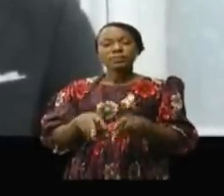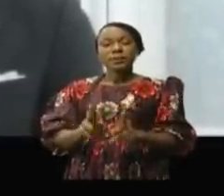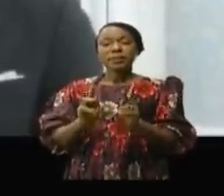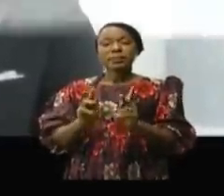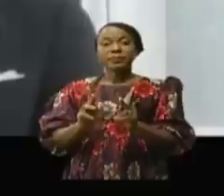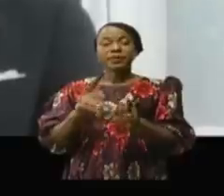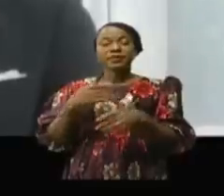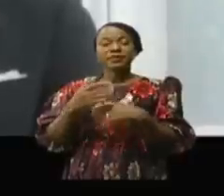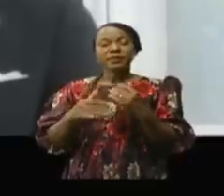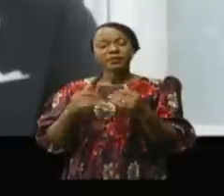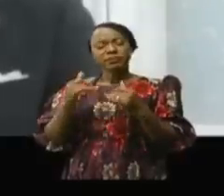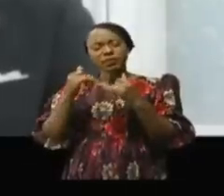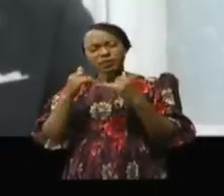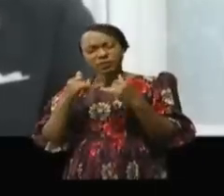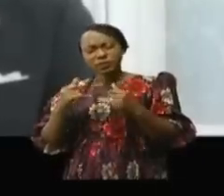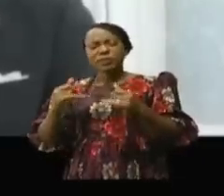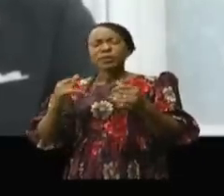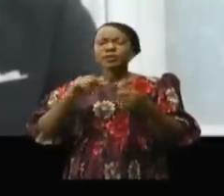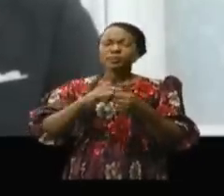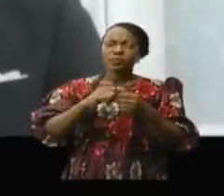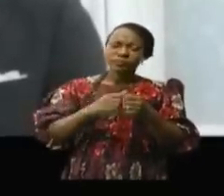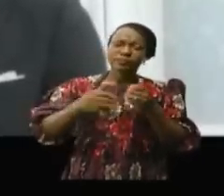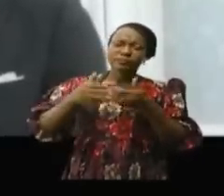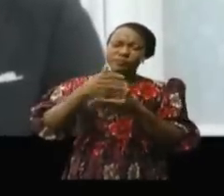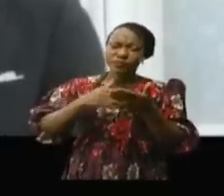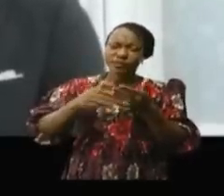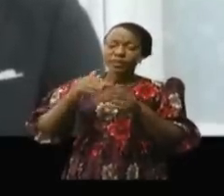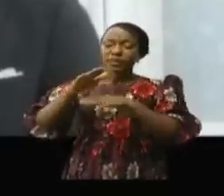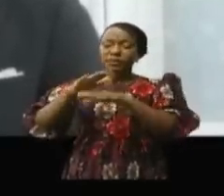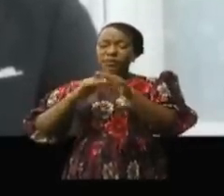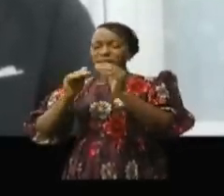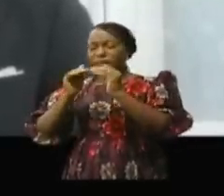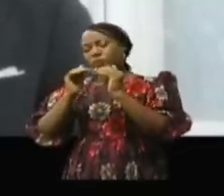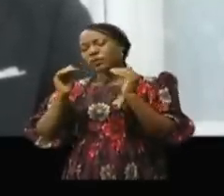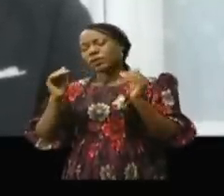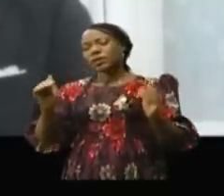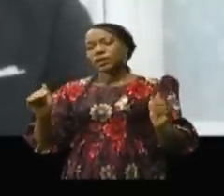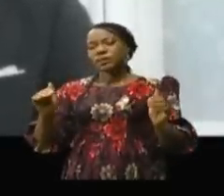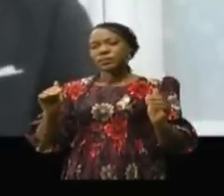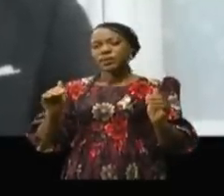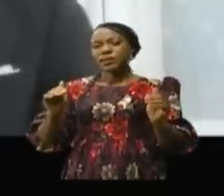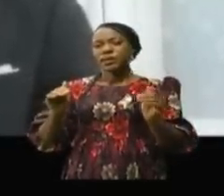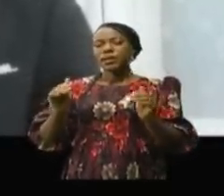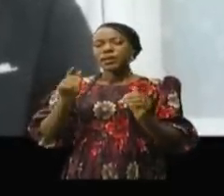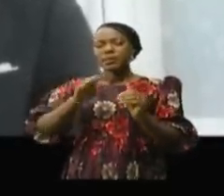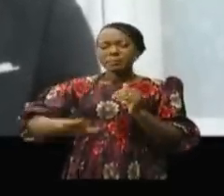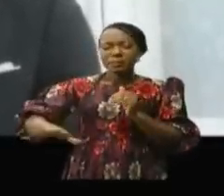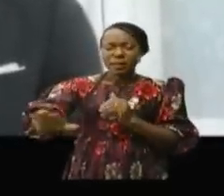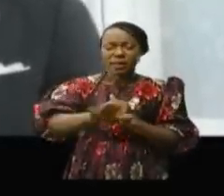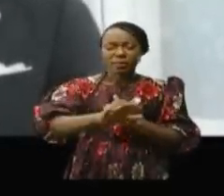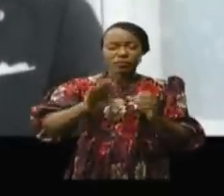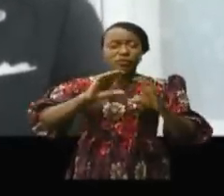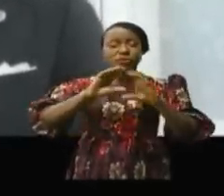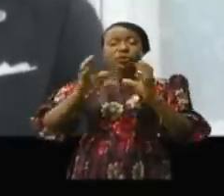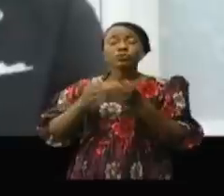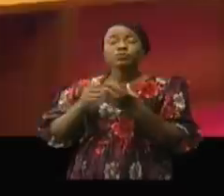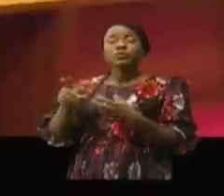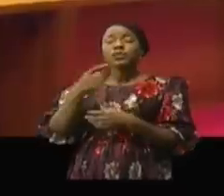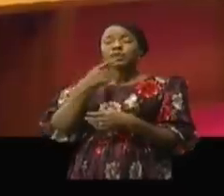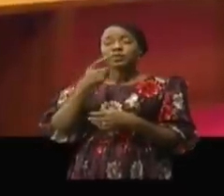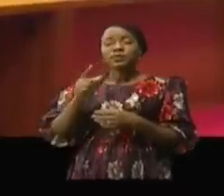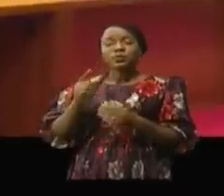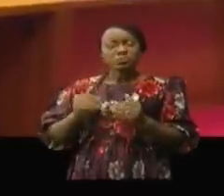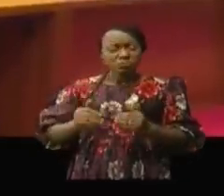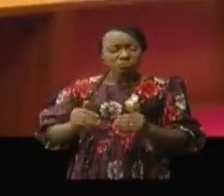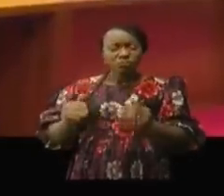faire le point de la situation globale et de réitérer l'appel au calme qui a été lancé à toute la communauté parce que il faut pas qu'on se